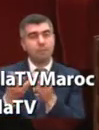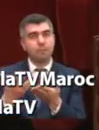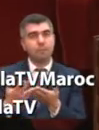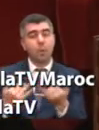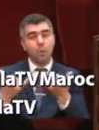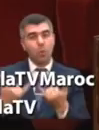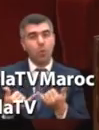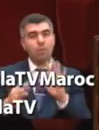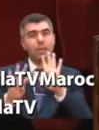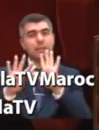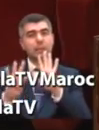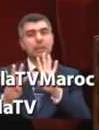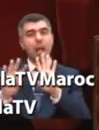اليوم